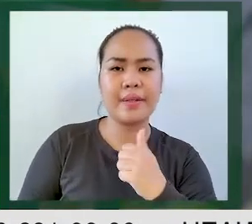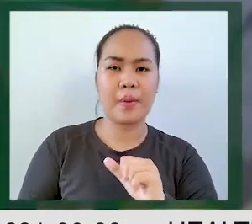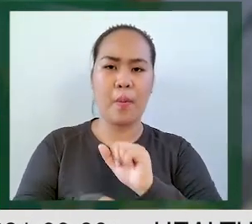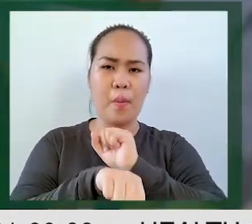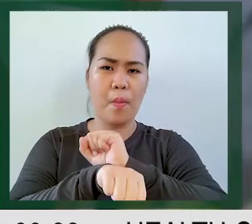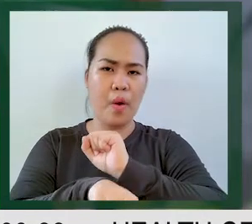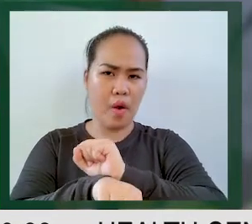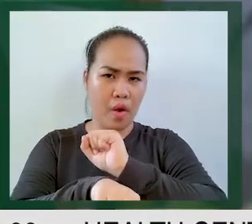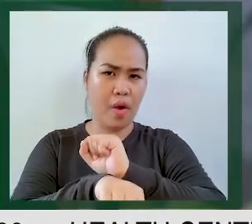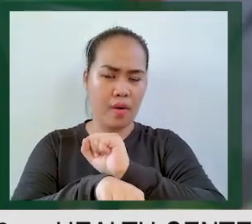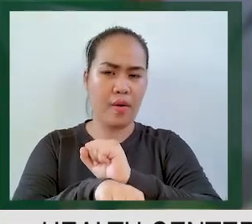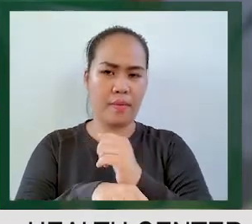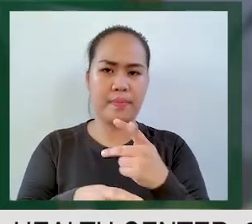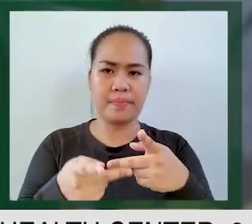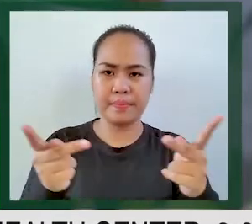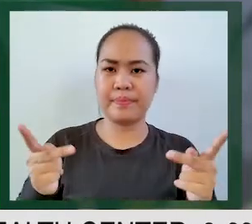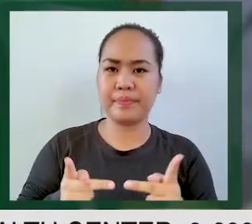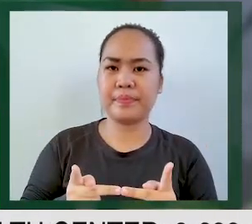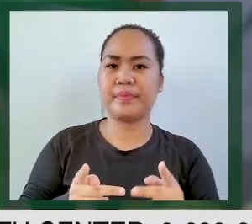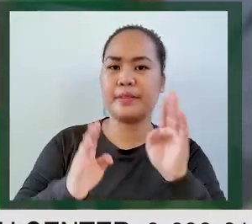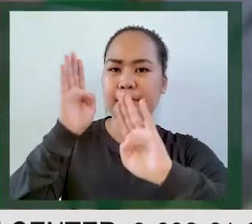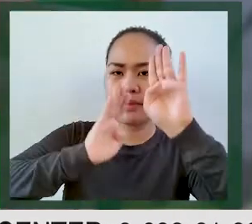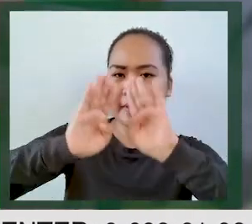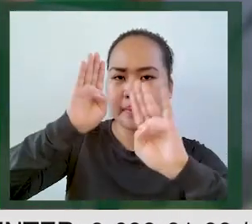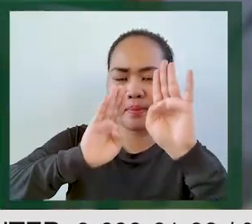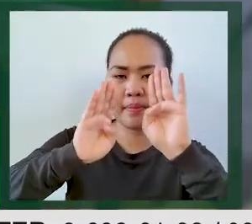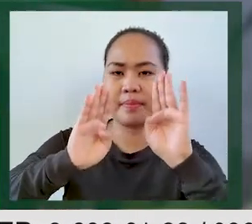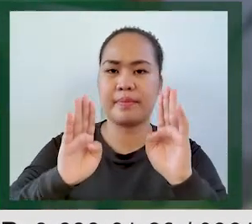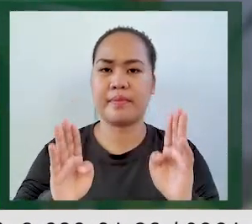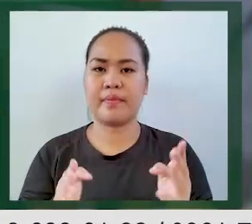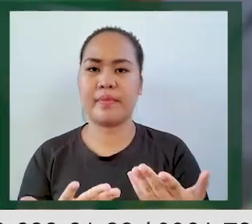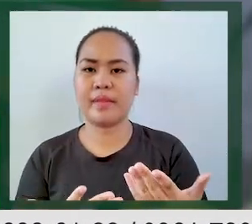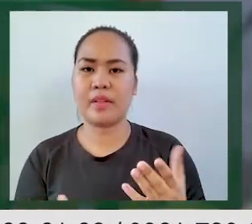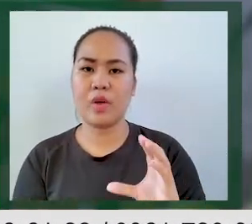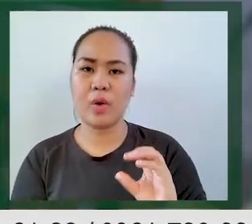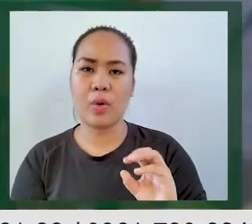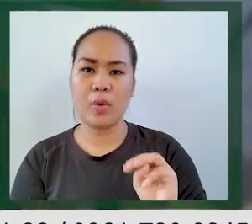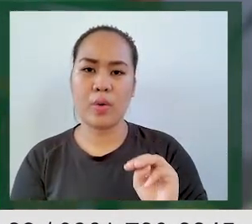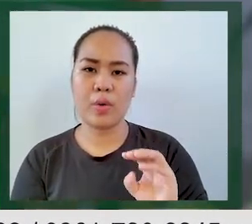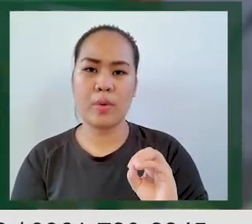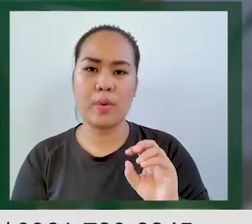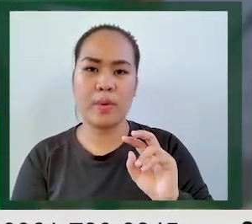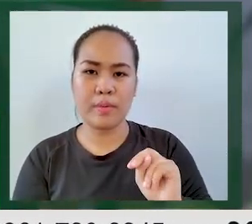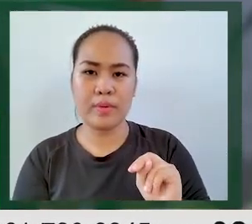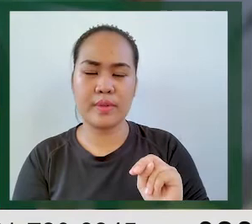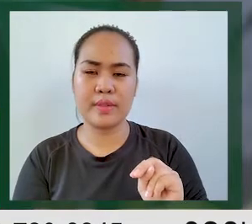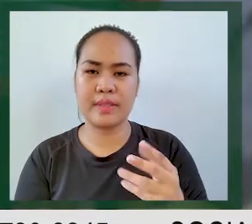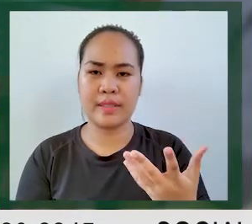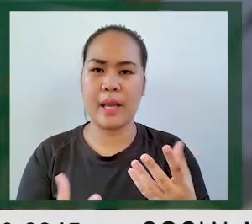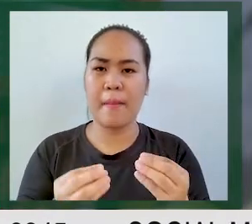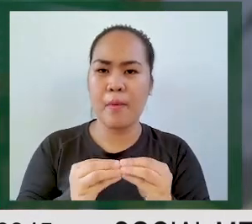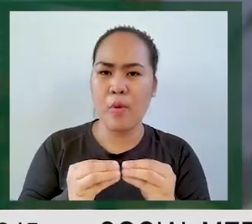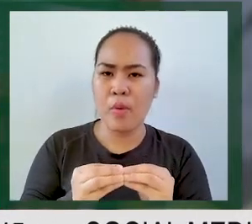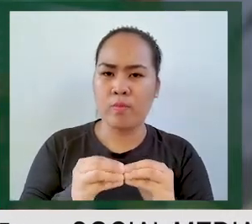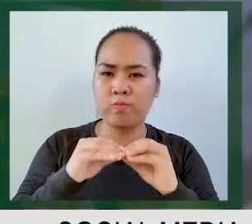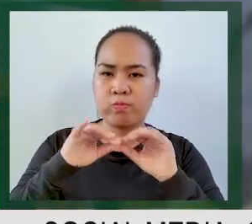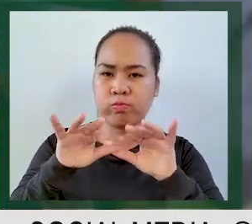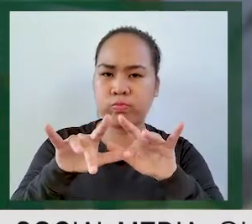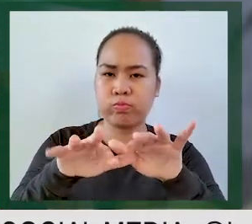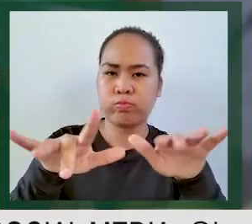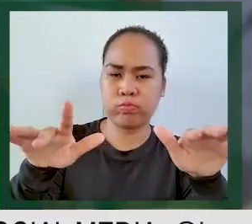nga is workplace safety dilemma, no, na nararanasan natin dito rin po sa Barangay San Antonio,